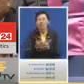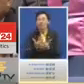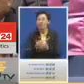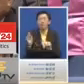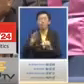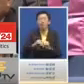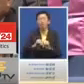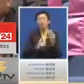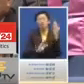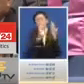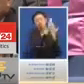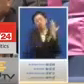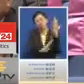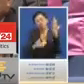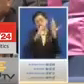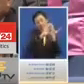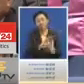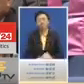ประเทศ